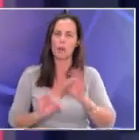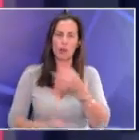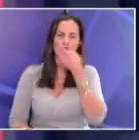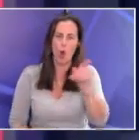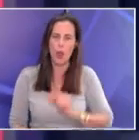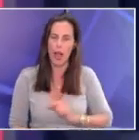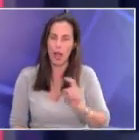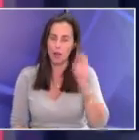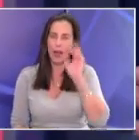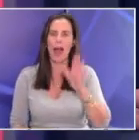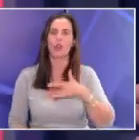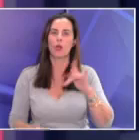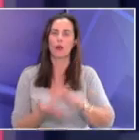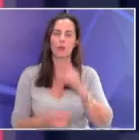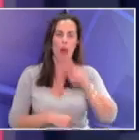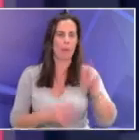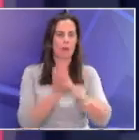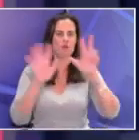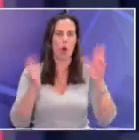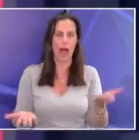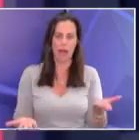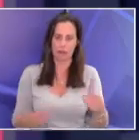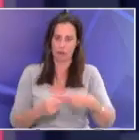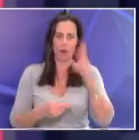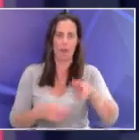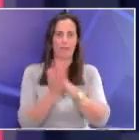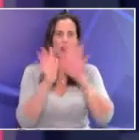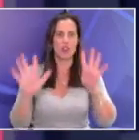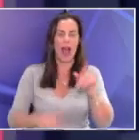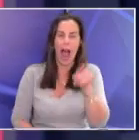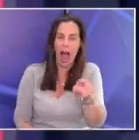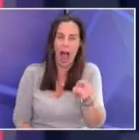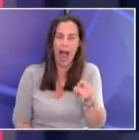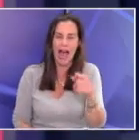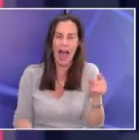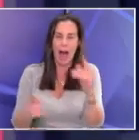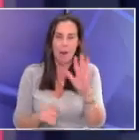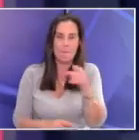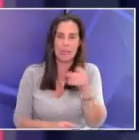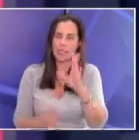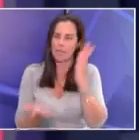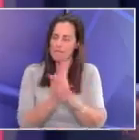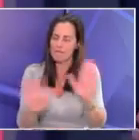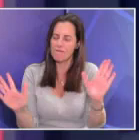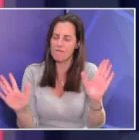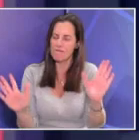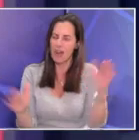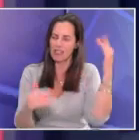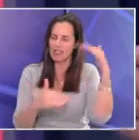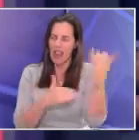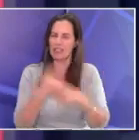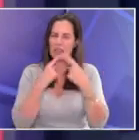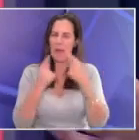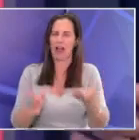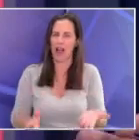לשאול אותך, את חושבת, אנחנו נמצאים בשנת 2018 בואכה 2019. האם השיח הזה לא הגיע זמנו לפוס מן העולם?